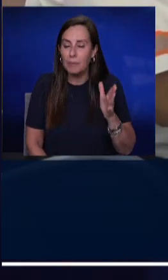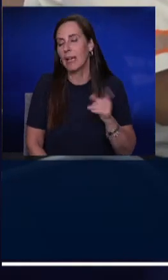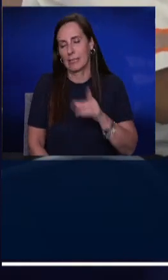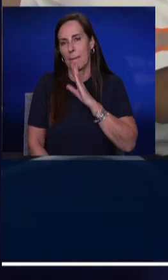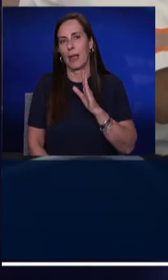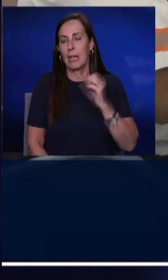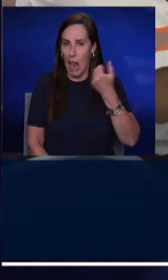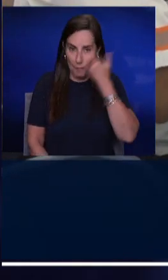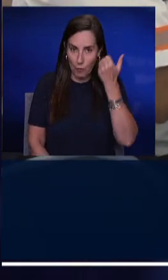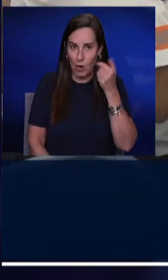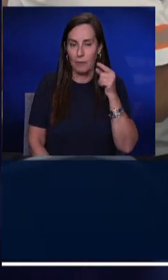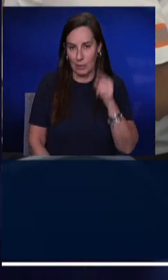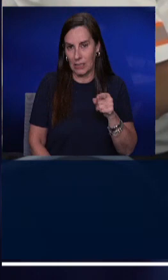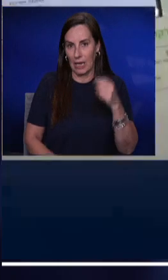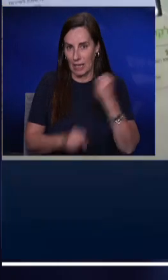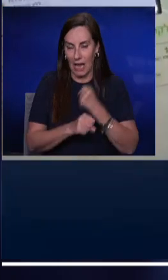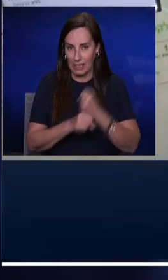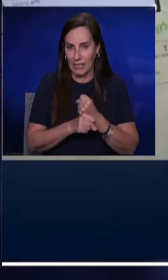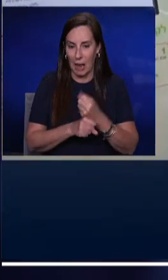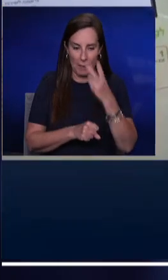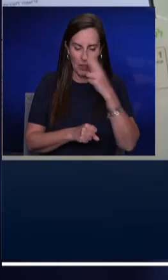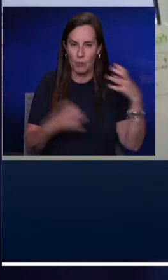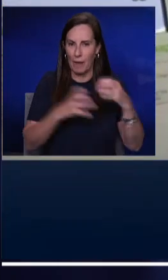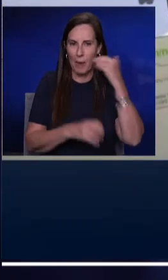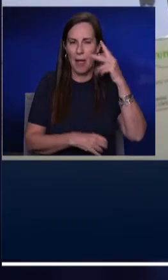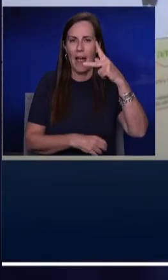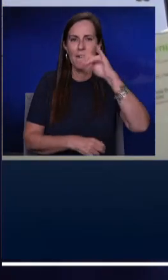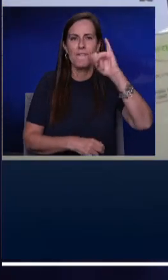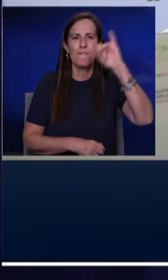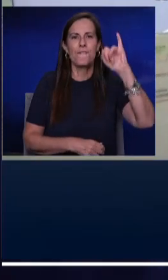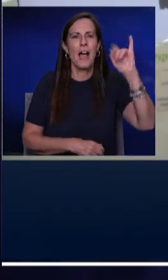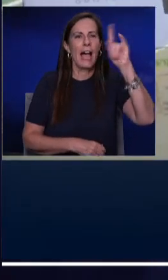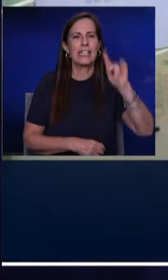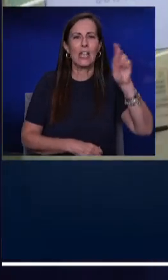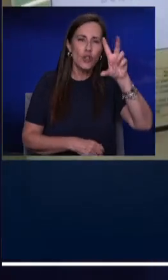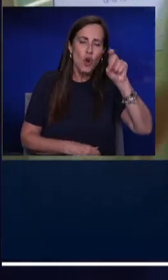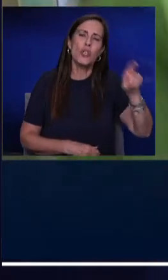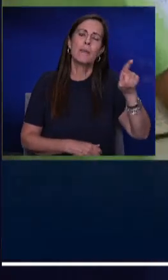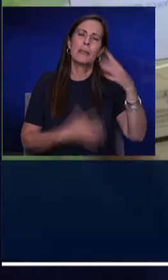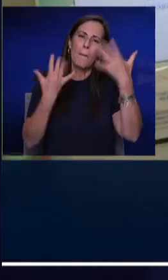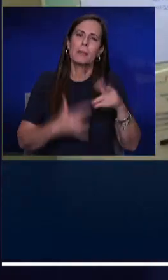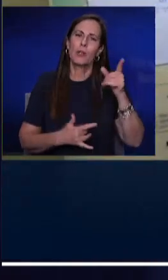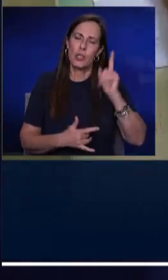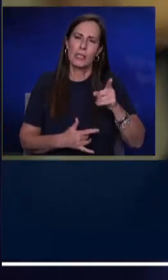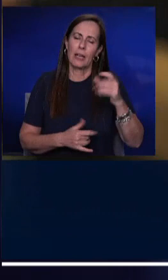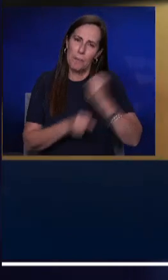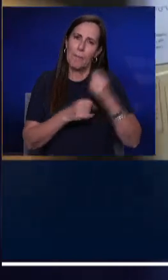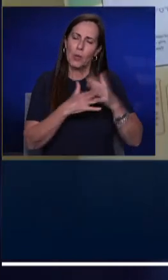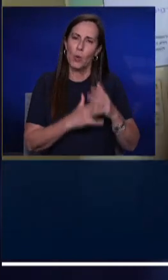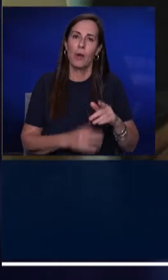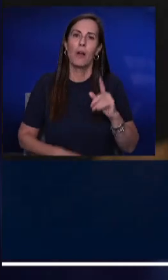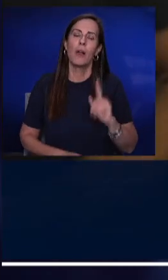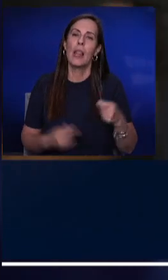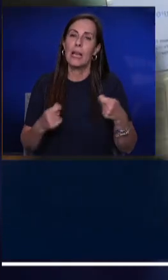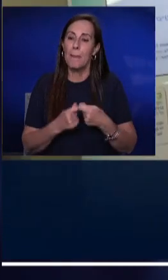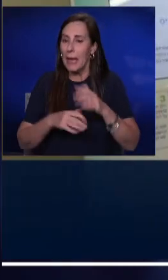וזה נעשה בניסויים של פייזר, שזה המינון שהם הגיעו אליו בצורה מושכלת. בילדים הם